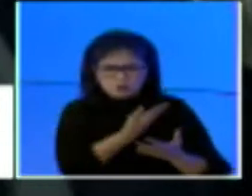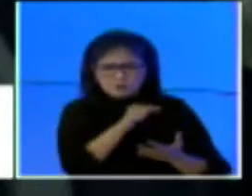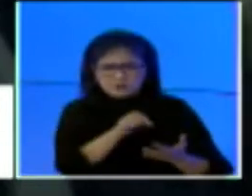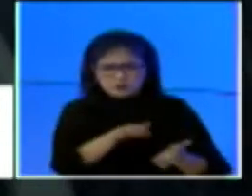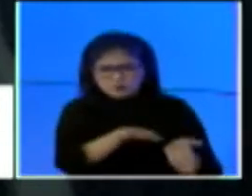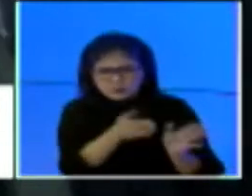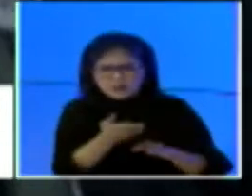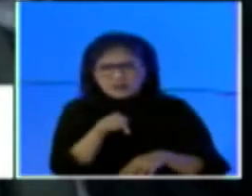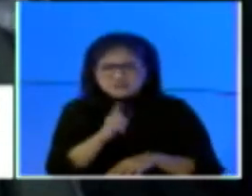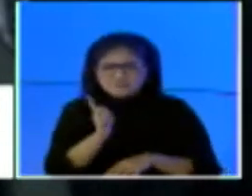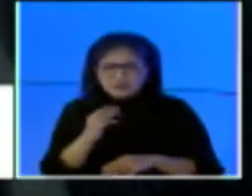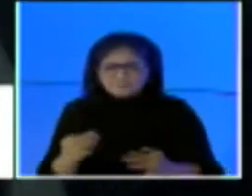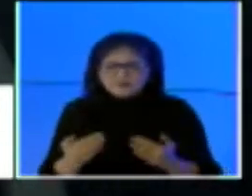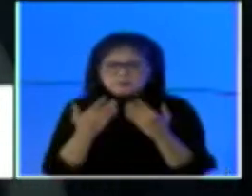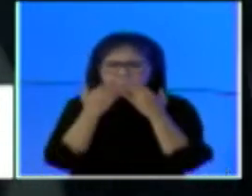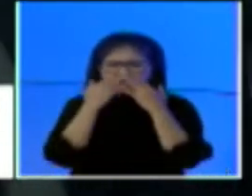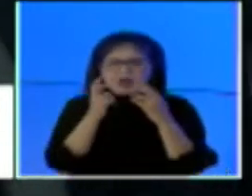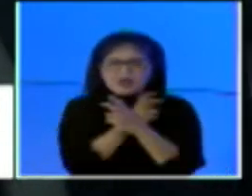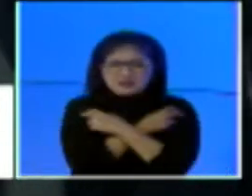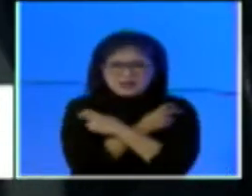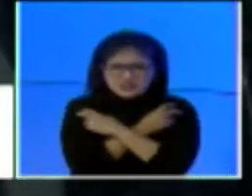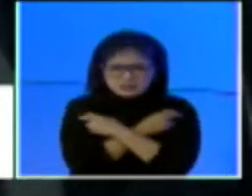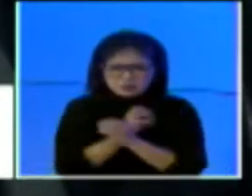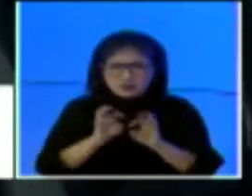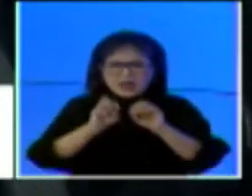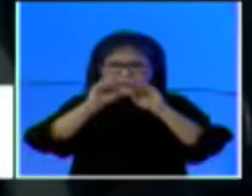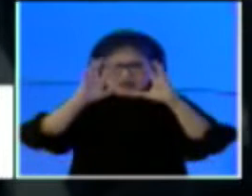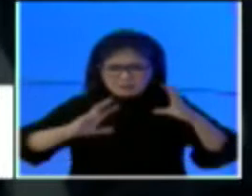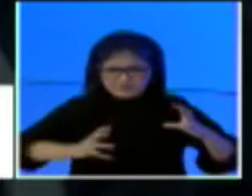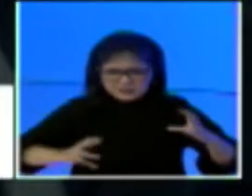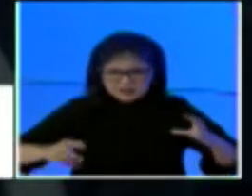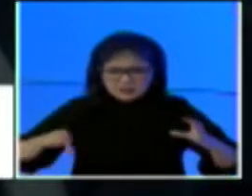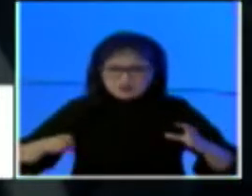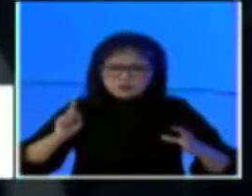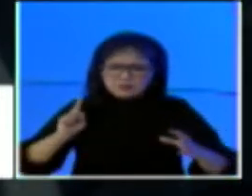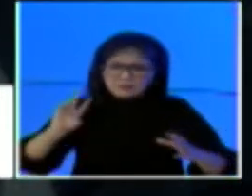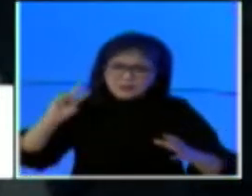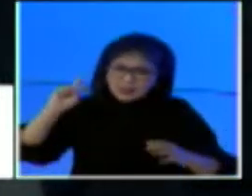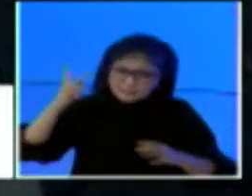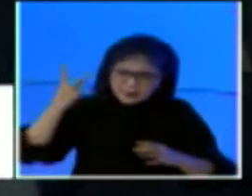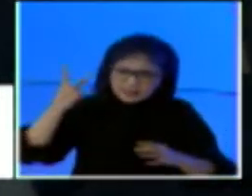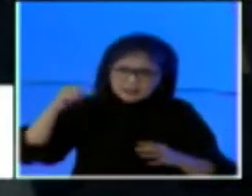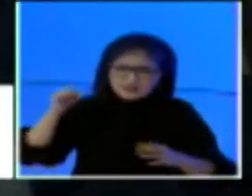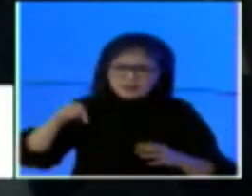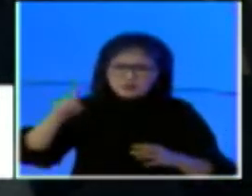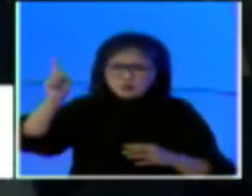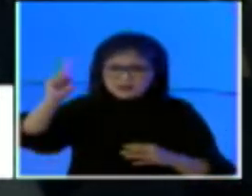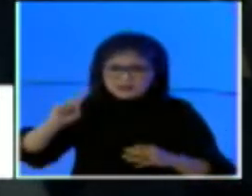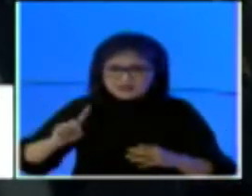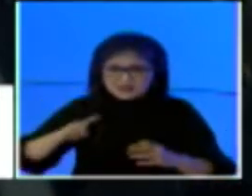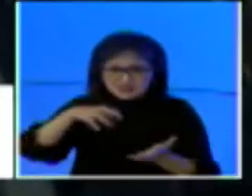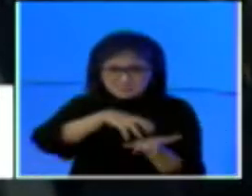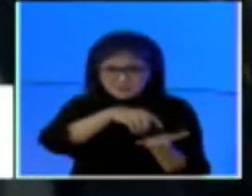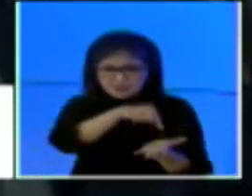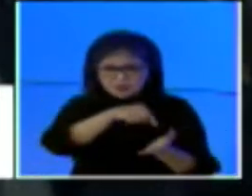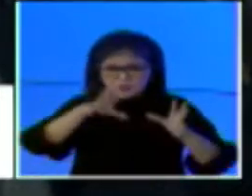karena keracunan asap genset tersebut. Karena kemarin listrik di wilayah ini sempat mati,